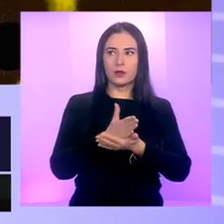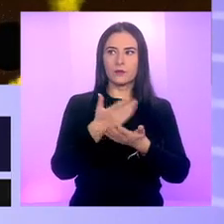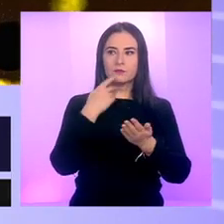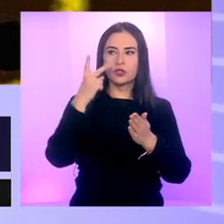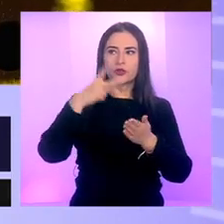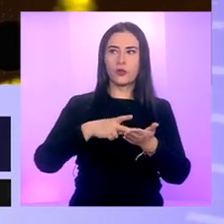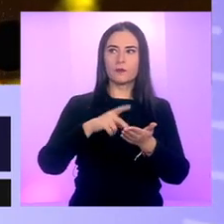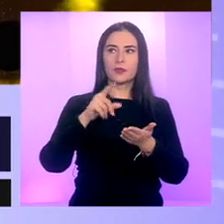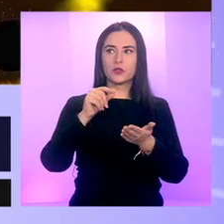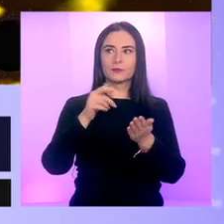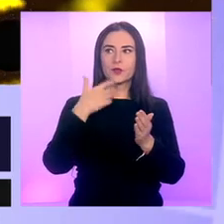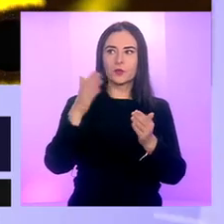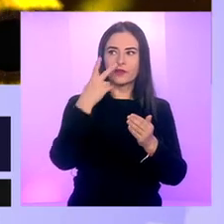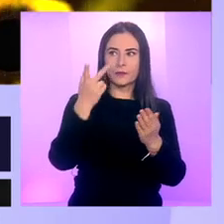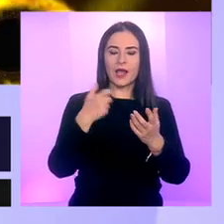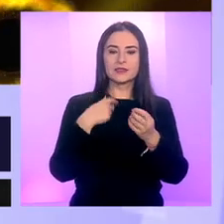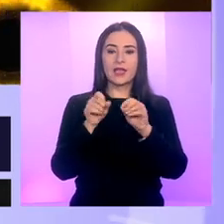orizont, adică lucrurile din interior